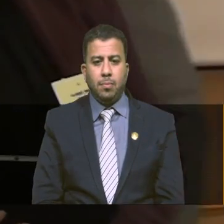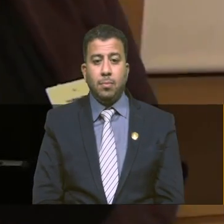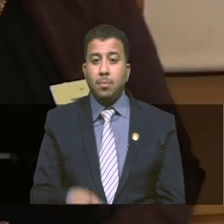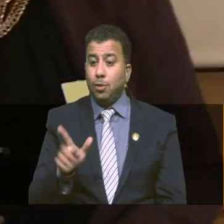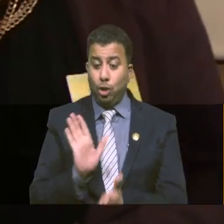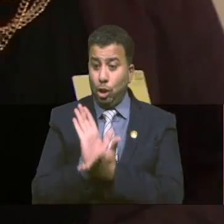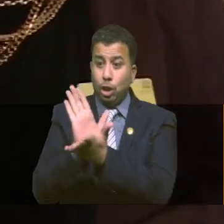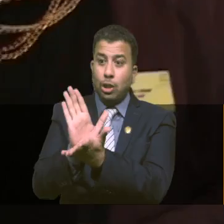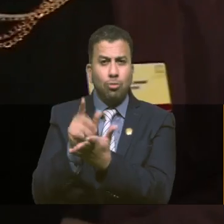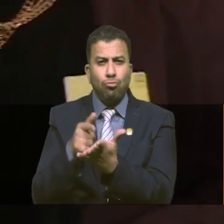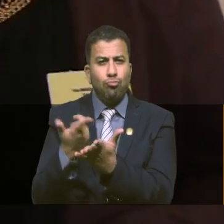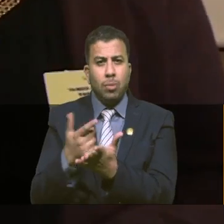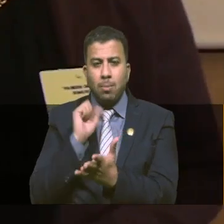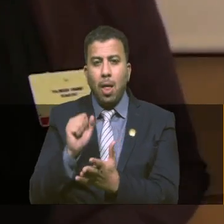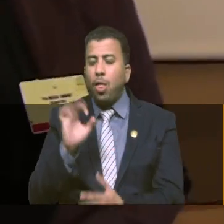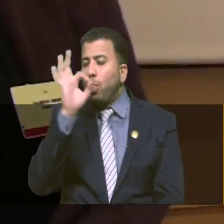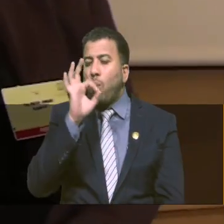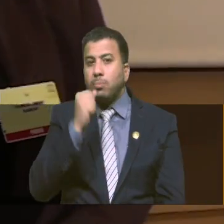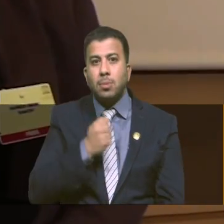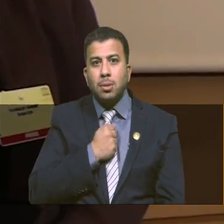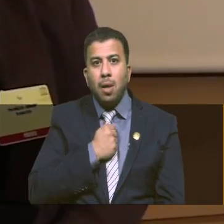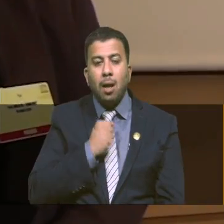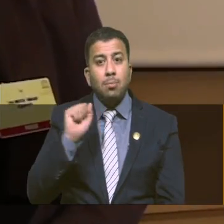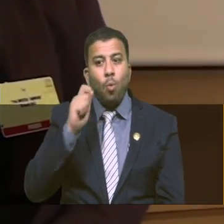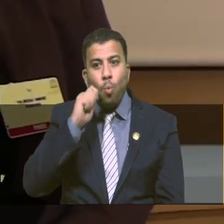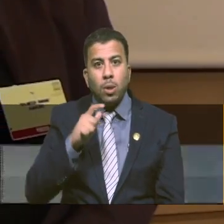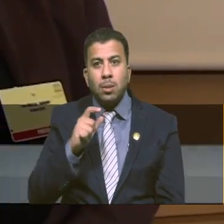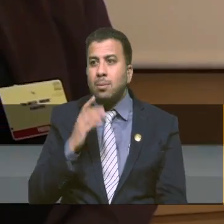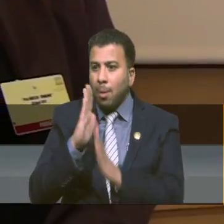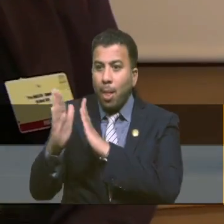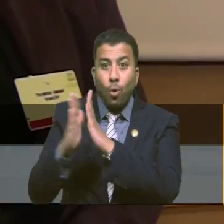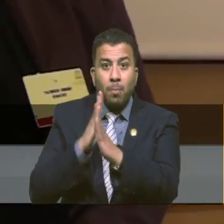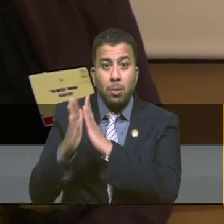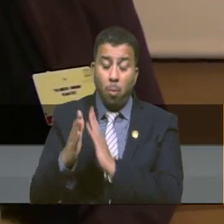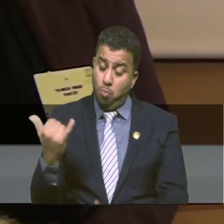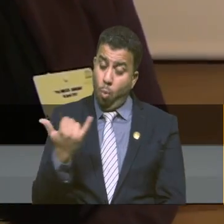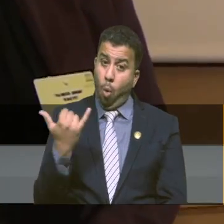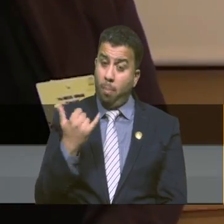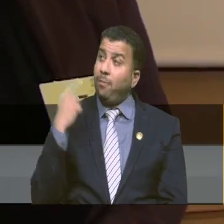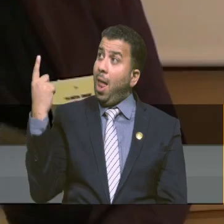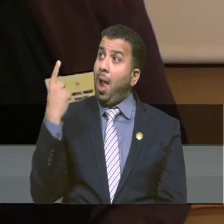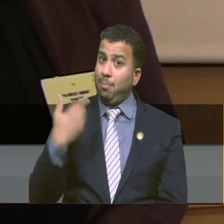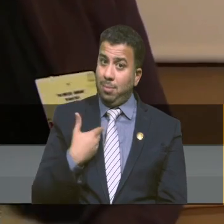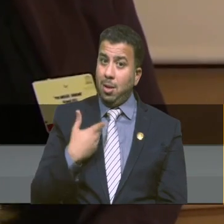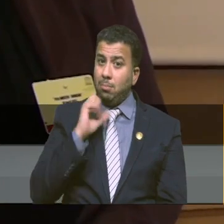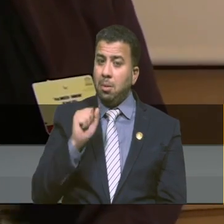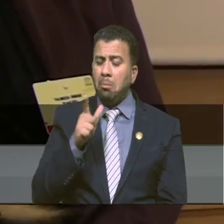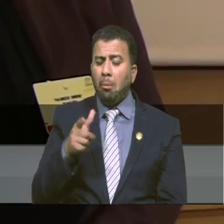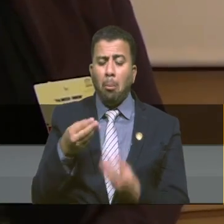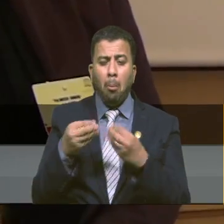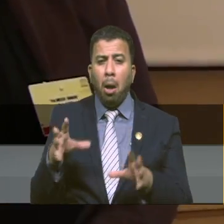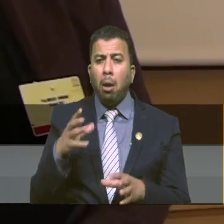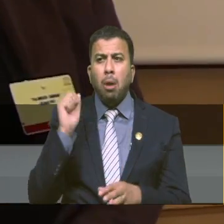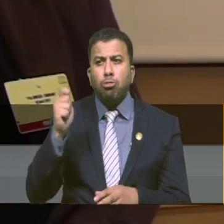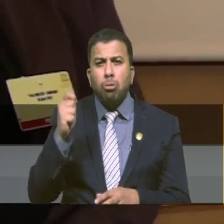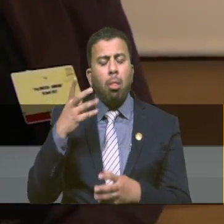هذه الجائزة تهدف لتعزيز التراث الوطني وتبادله مع الآخرين، وهو أمر مهم كثيراً في عالمنا حيث تضيع أحياناً الهوية